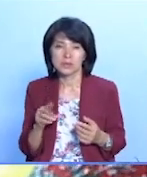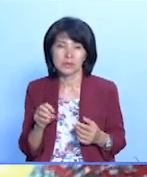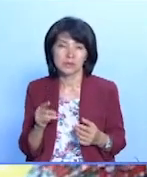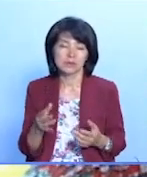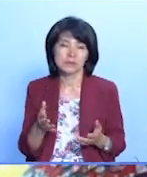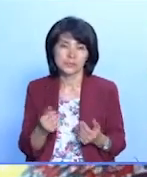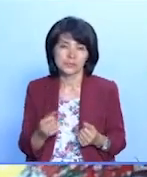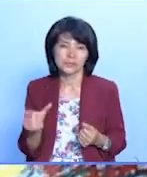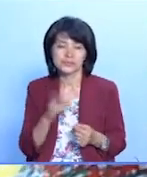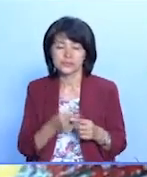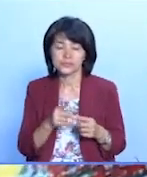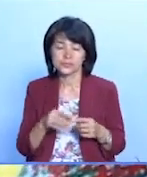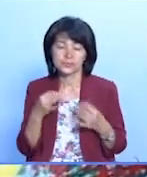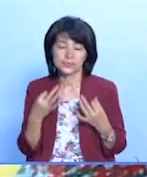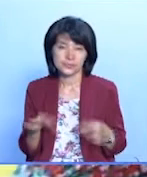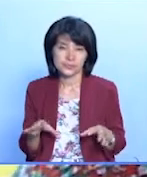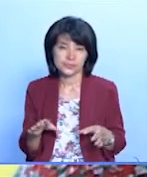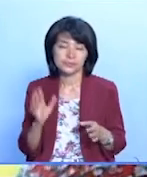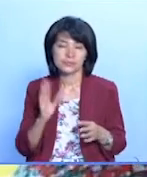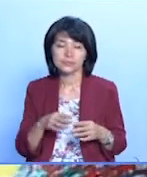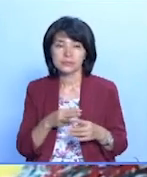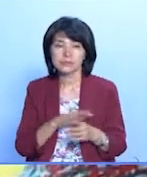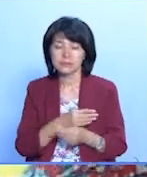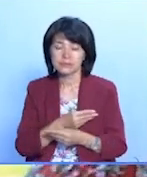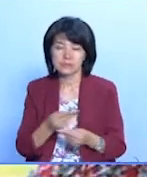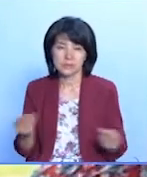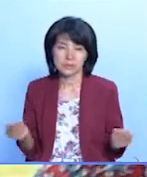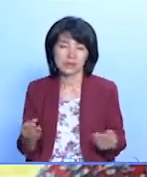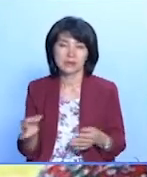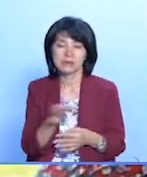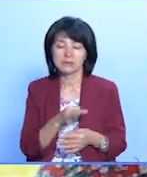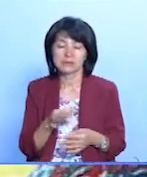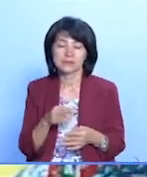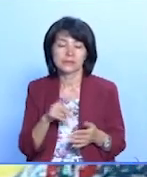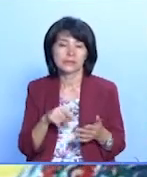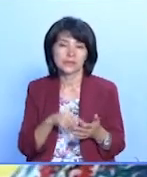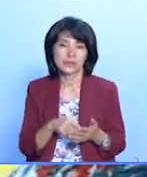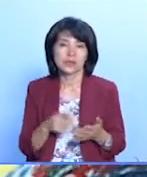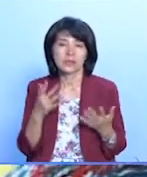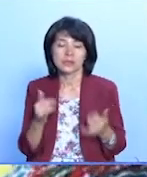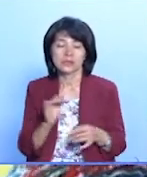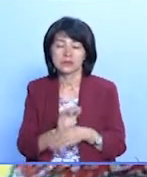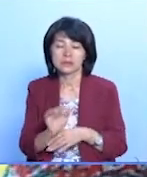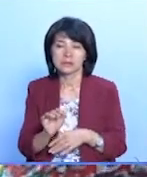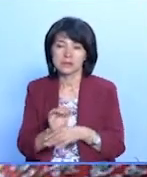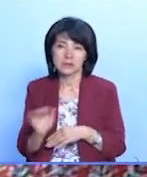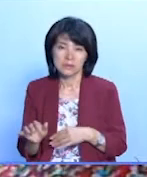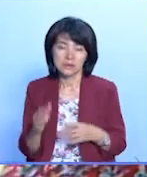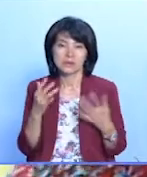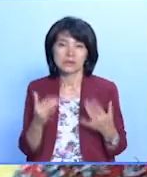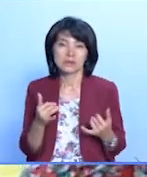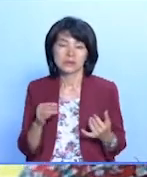ала рұқсат қағаз ретінде қала дәріханаларына таратылды. Облыстың бізге қарасты барлық дәріханаларына жіберуге тырыстық. Қазір аздаған